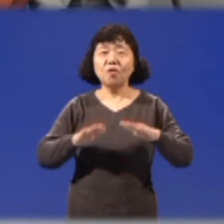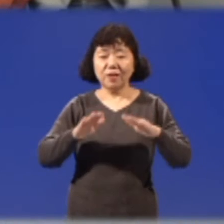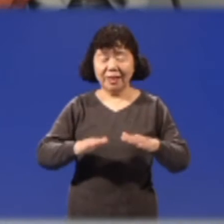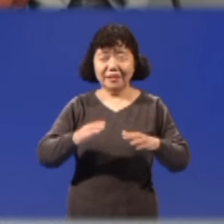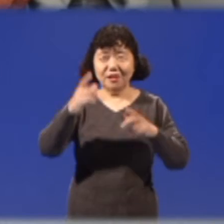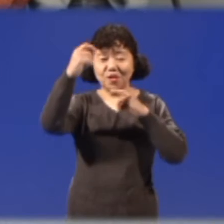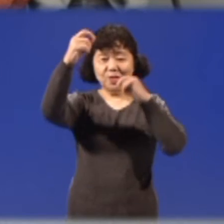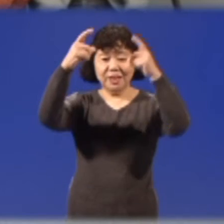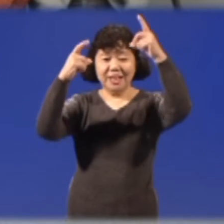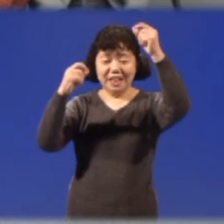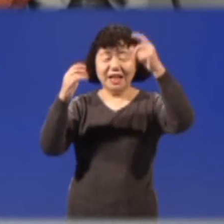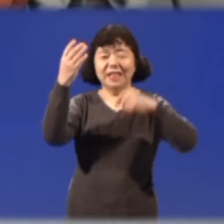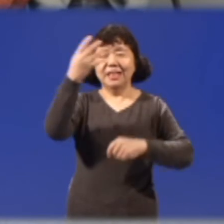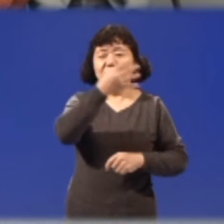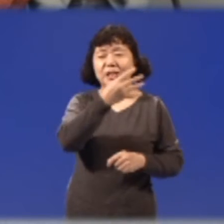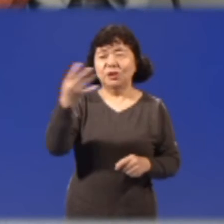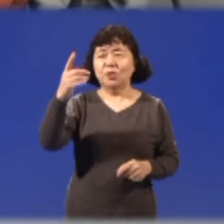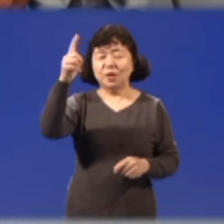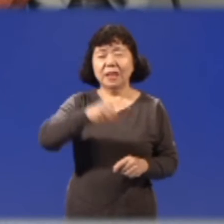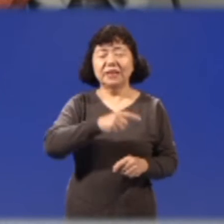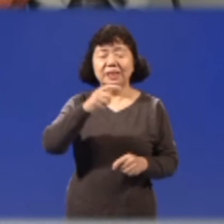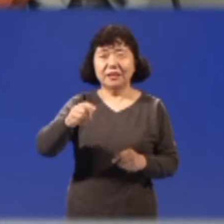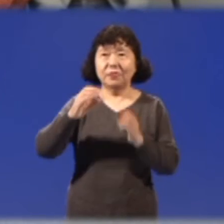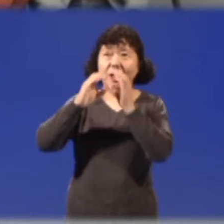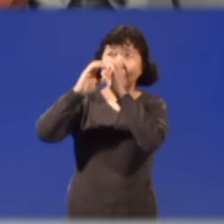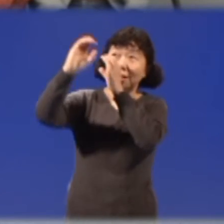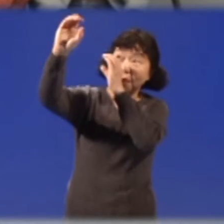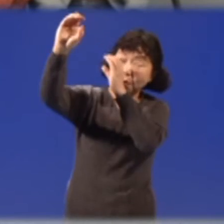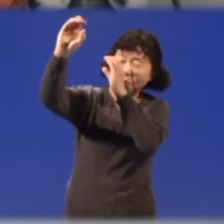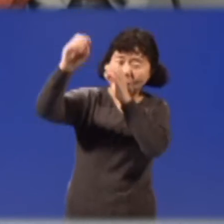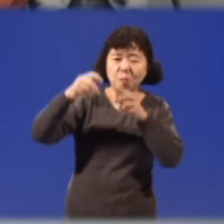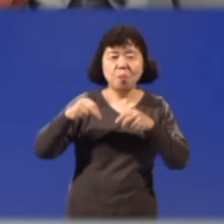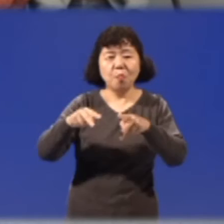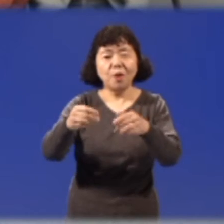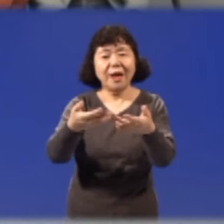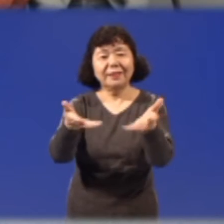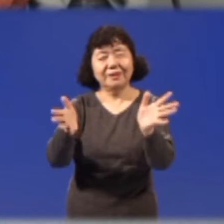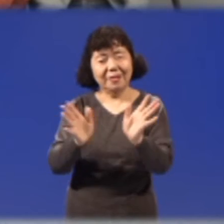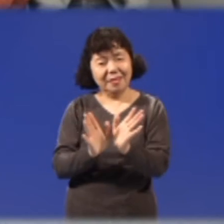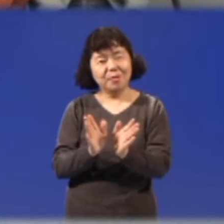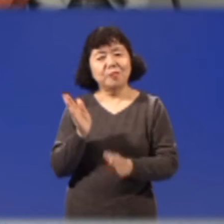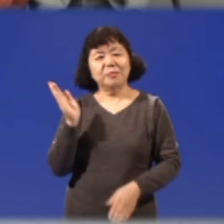今回のきらり四日市人は天文ボランティアの皆さんです。